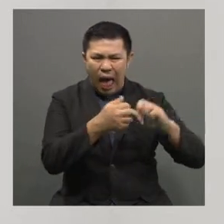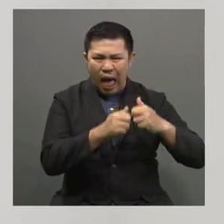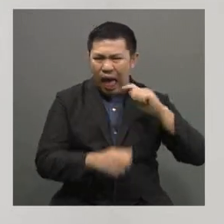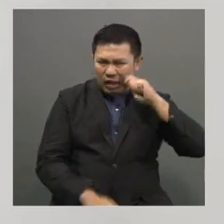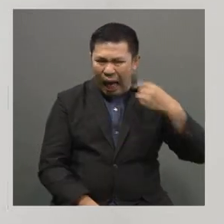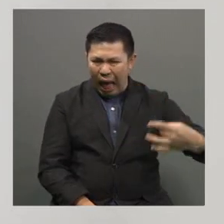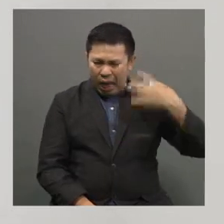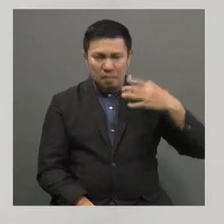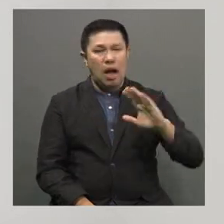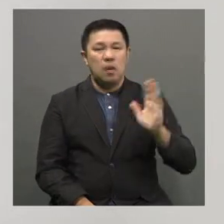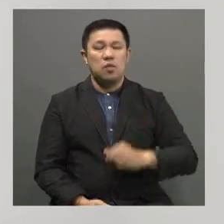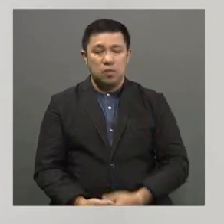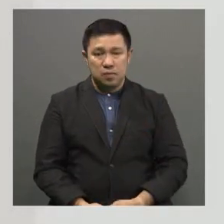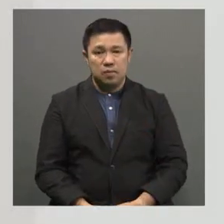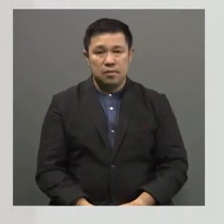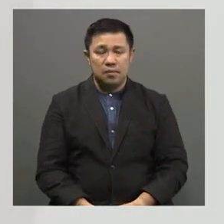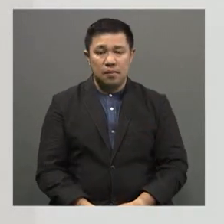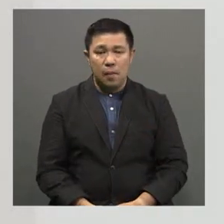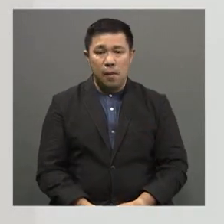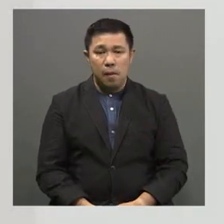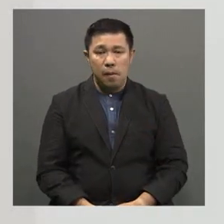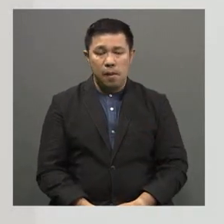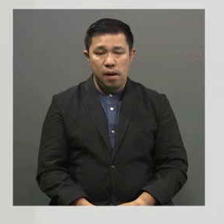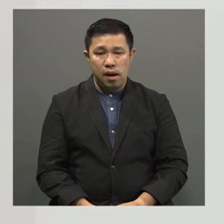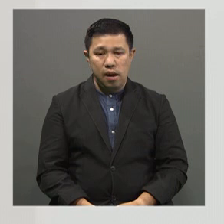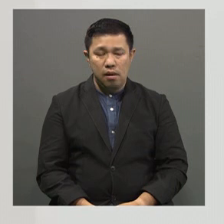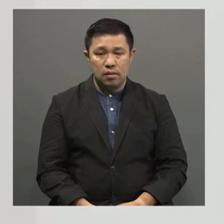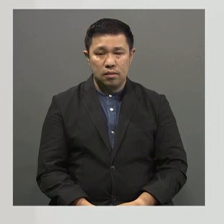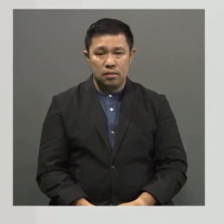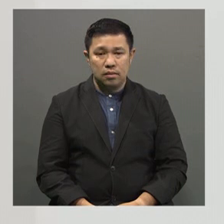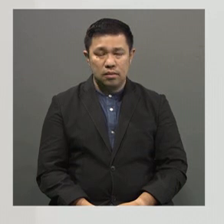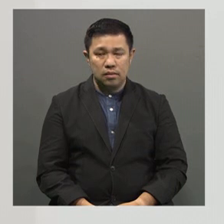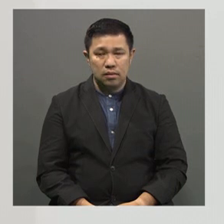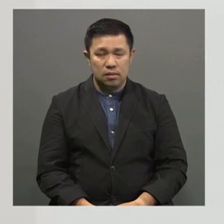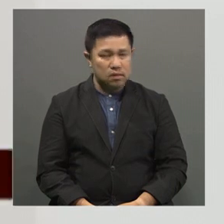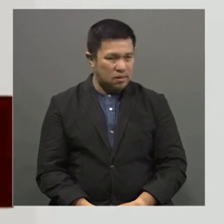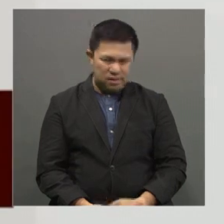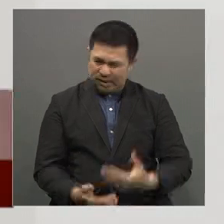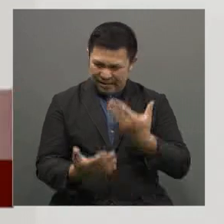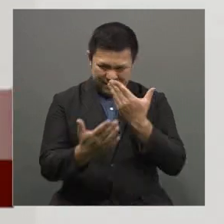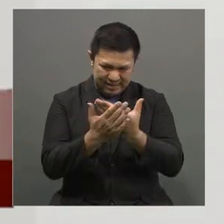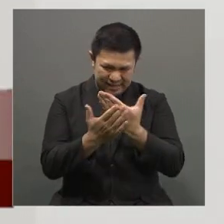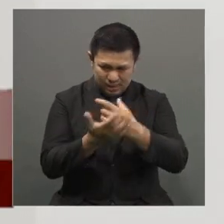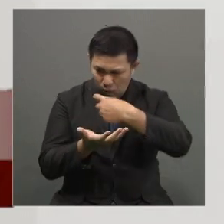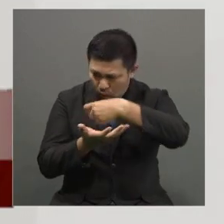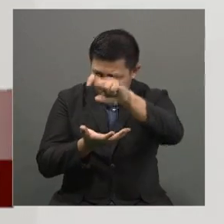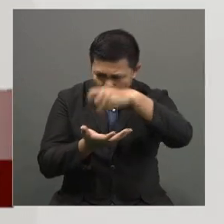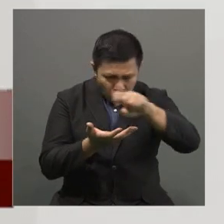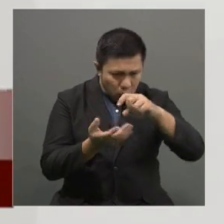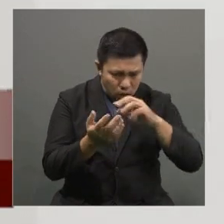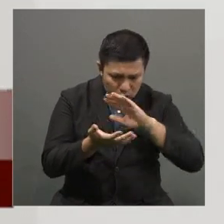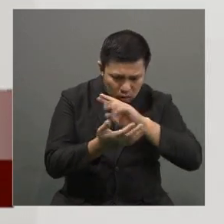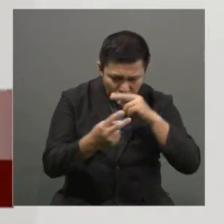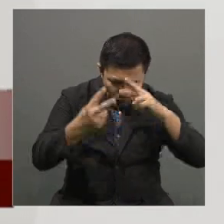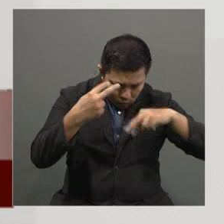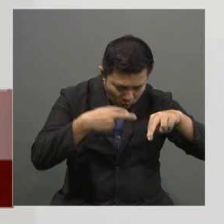ดูครับแต่เรื่องเส้นทางการเงินเนี่ยไม่มีเส้นนึงเส้นไหนสักเส้นหนึที่เข้ามาที่ผม